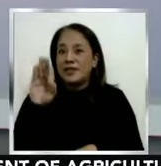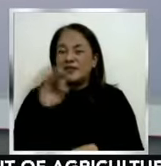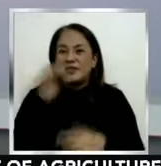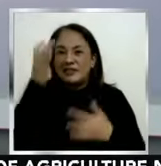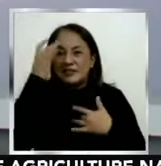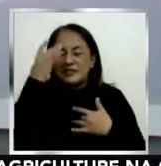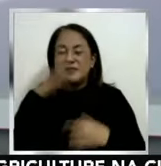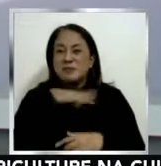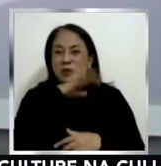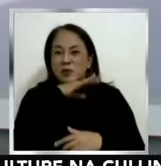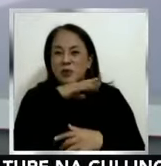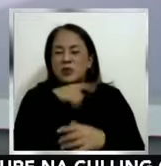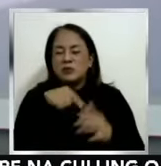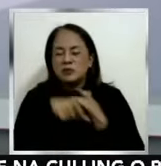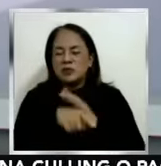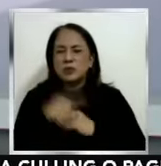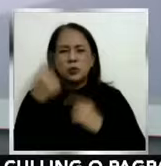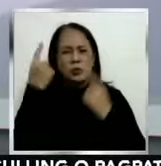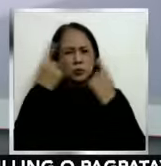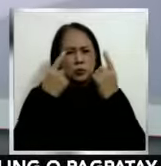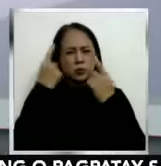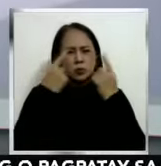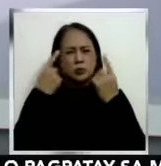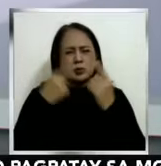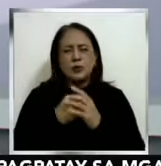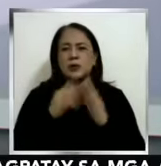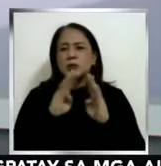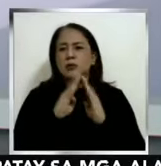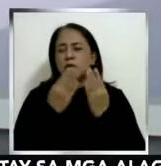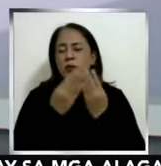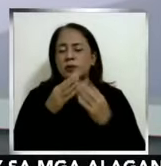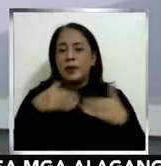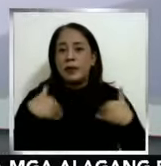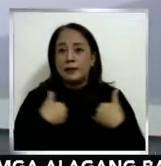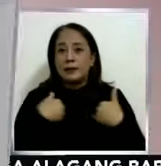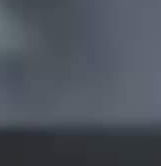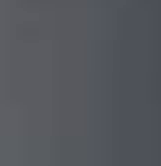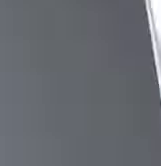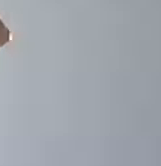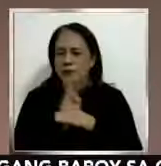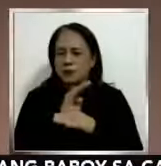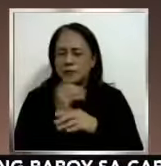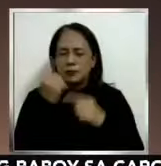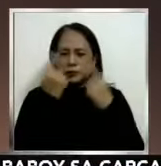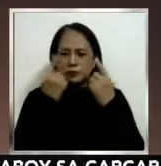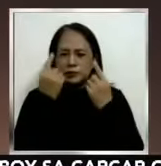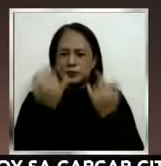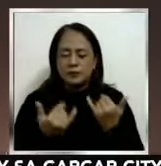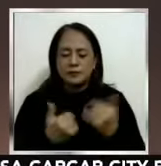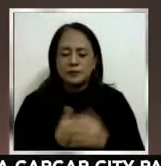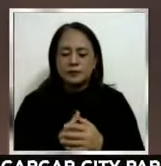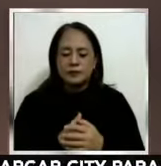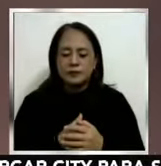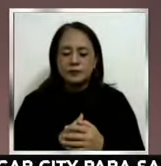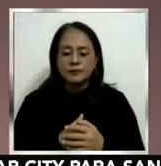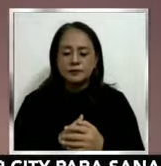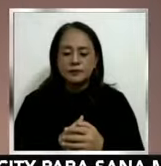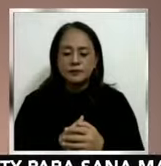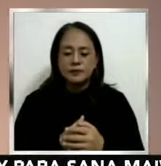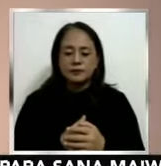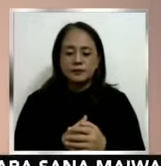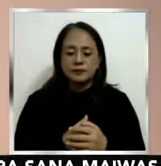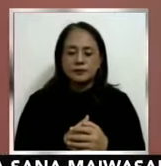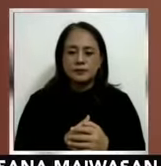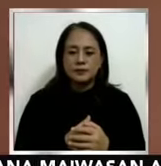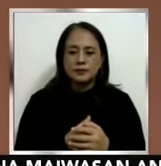ang mismong Bureau of Animal Industry. Nakatutok si Bernadette Reyes.